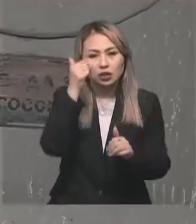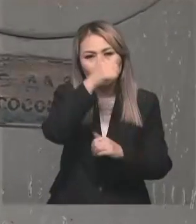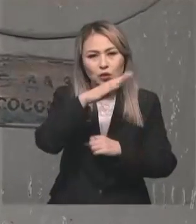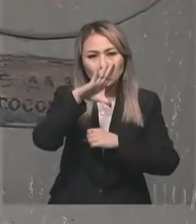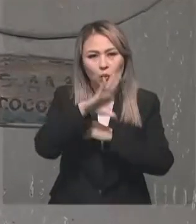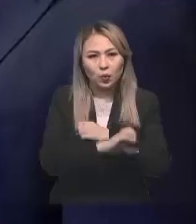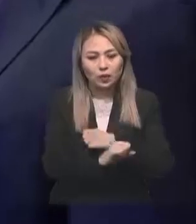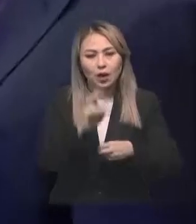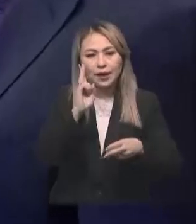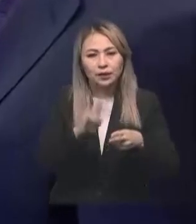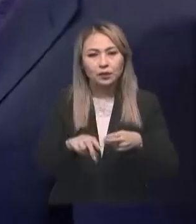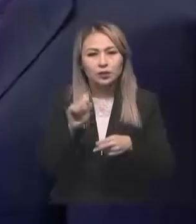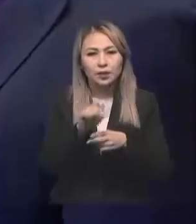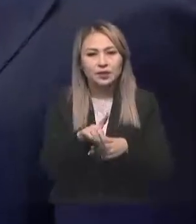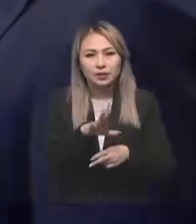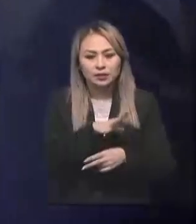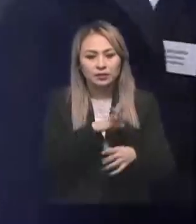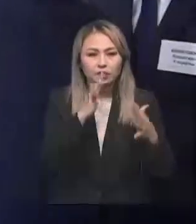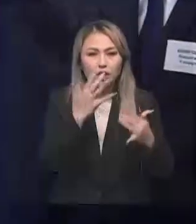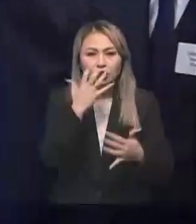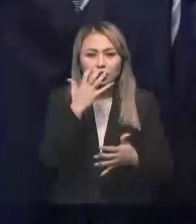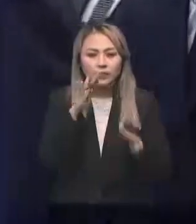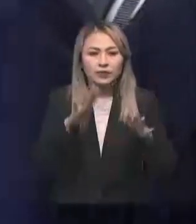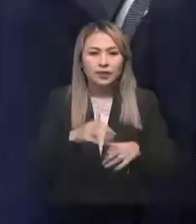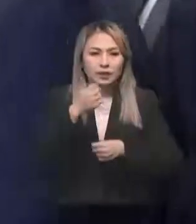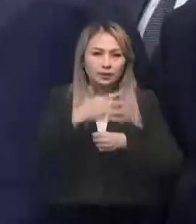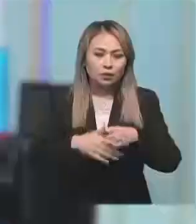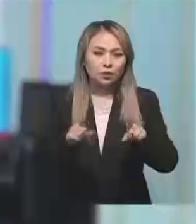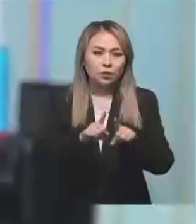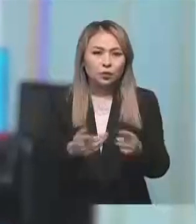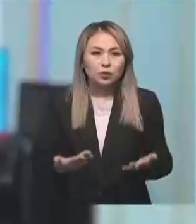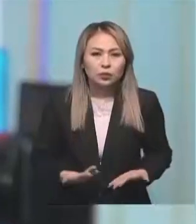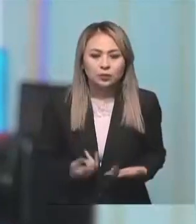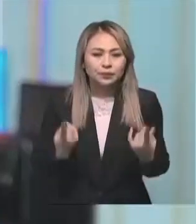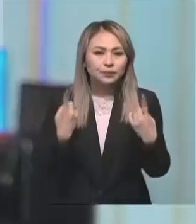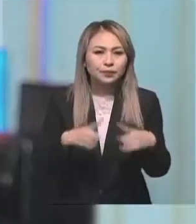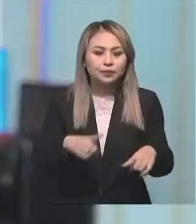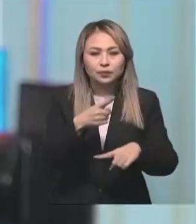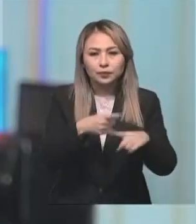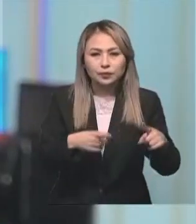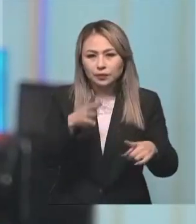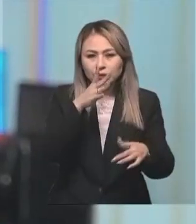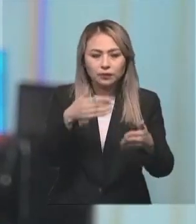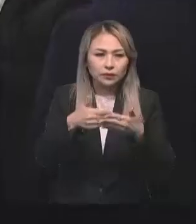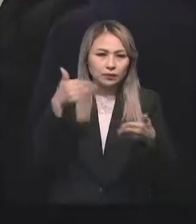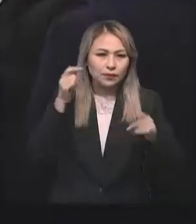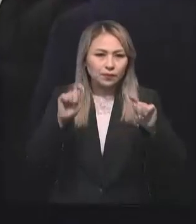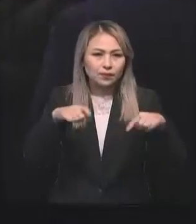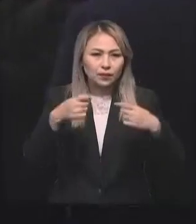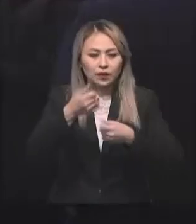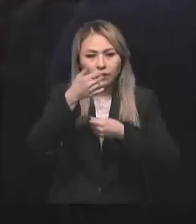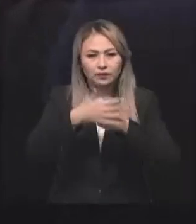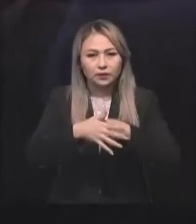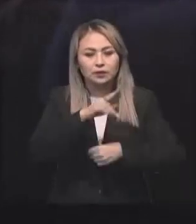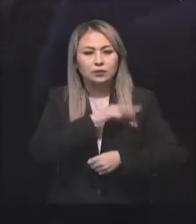шейін аяқтауды тапсырды. Өңірдегі жылу электр орталығының да жағдайы мәз емес. Жарты ғасыр бұрын қолданысқа берілген орталық